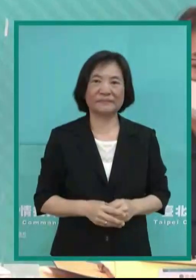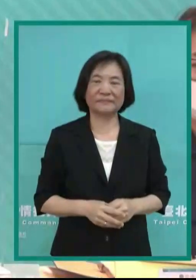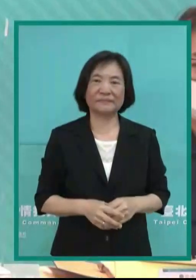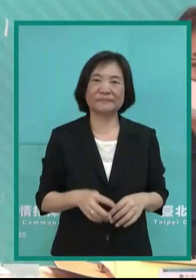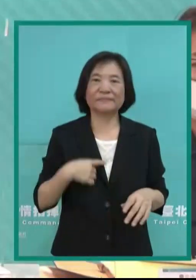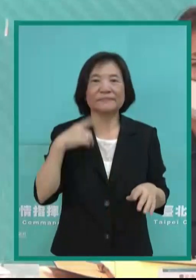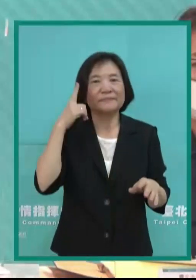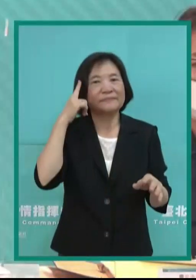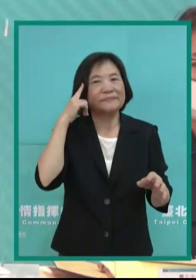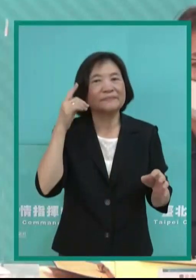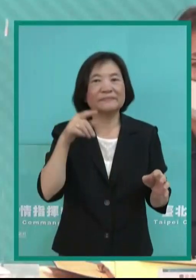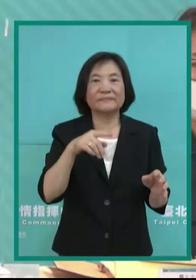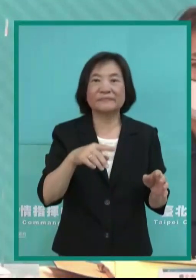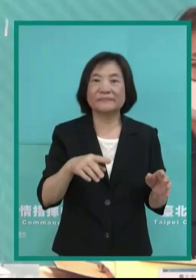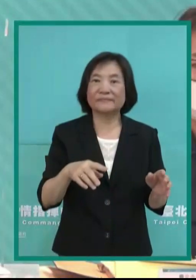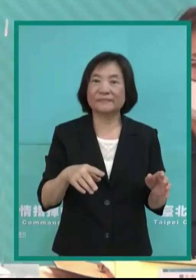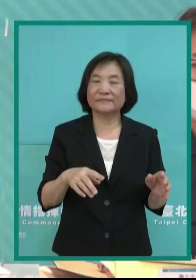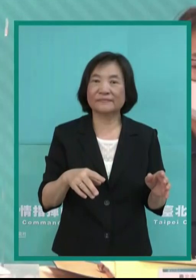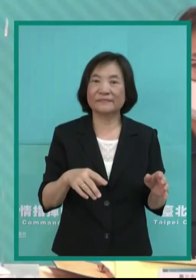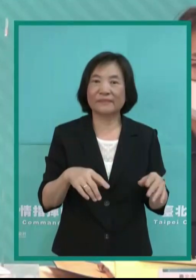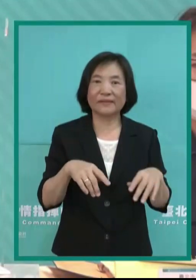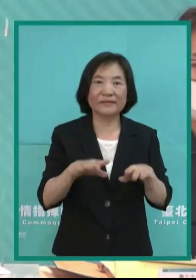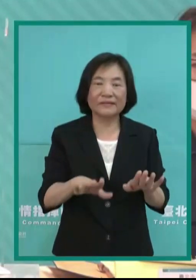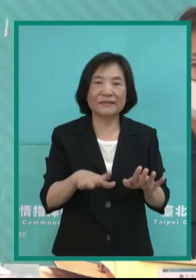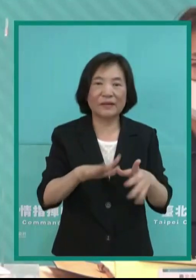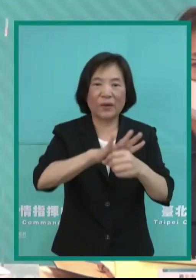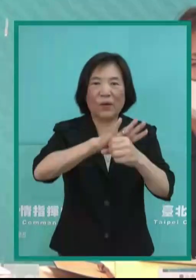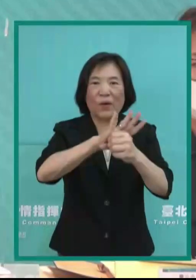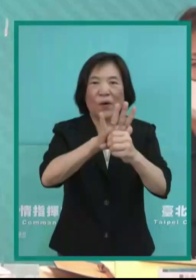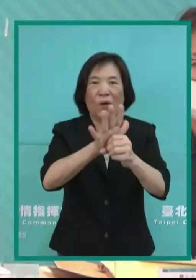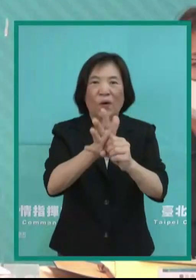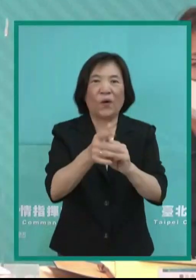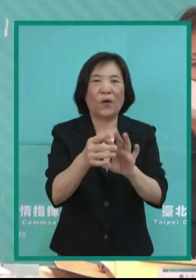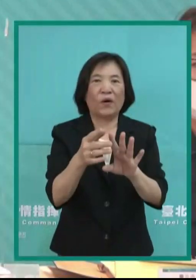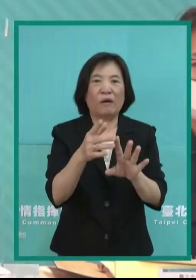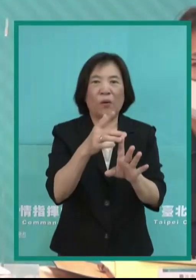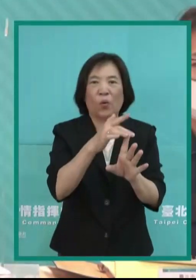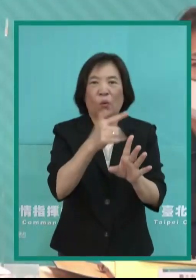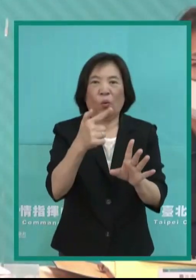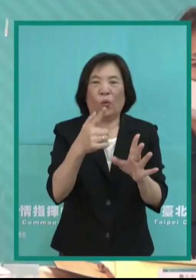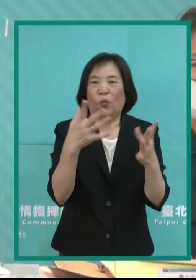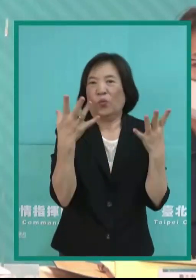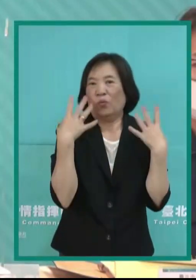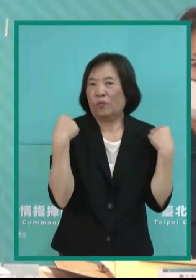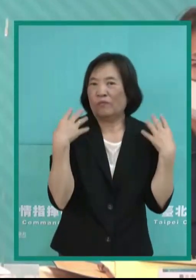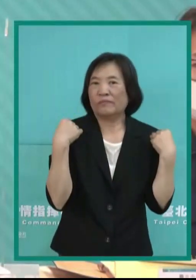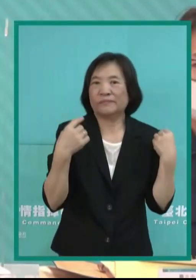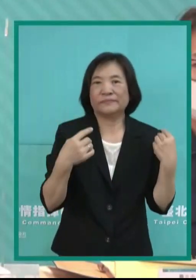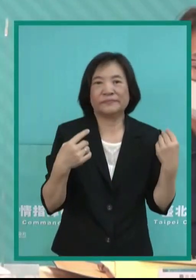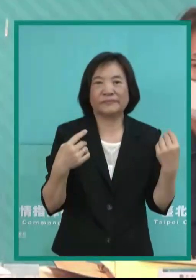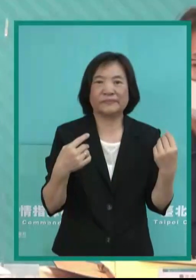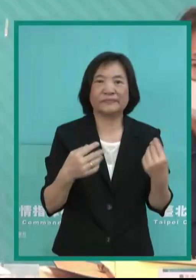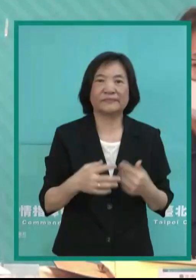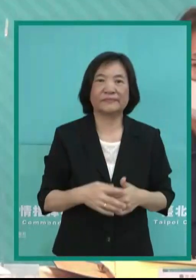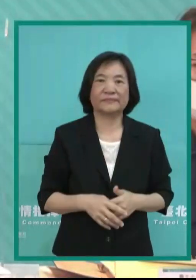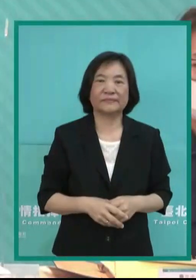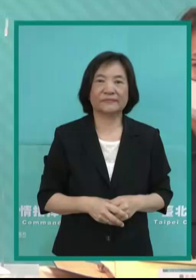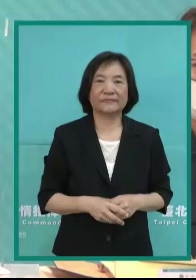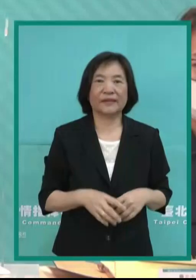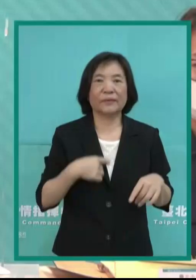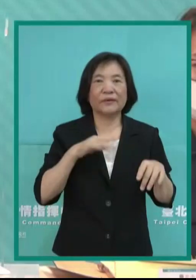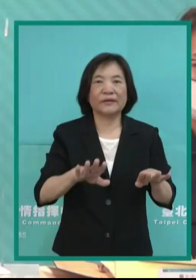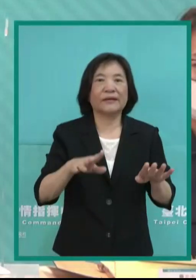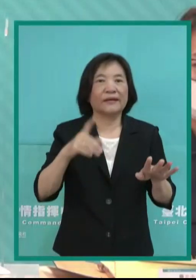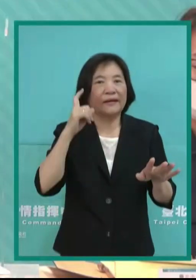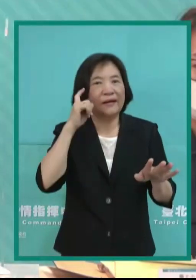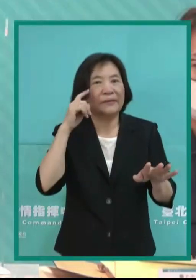倒觉得这样了哦，在目前疫情还相当严峻的状况，你知道哈，也不用